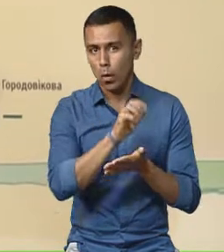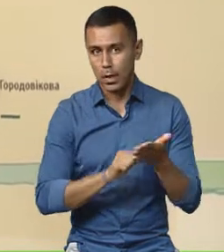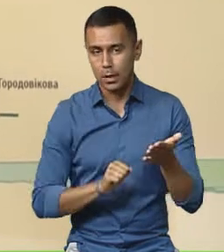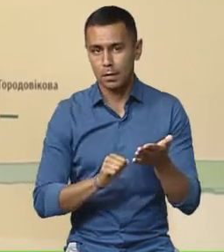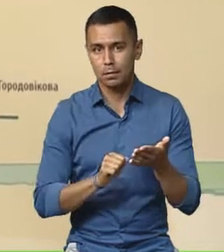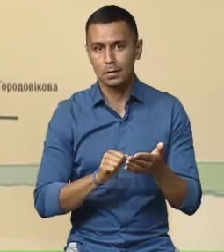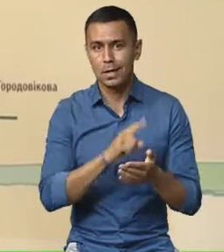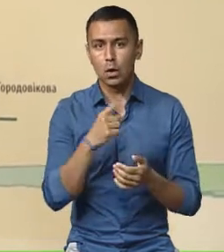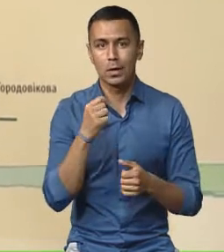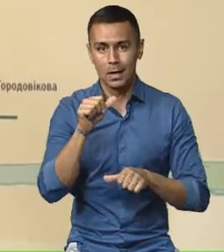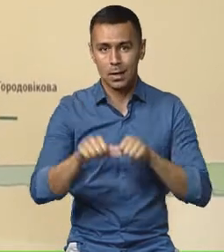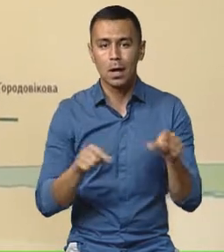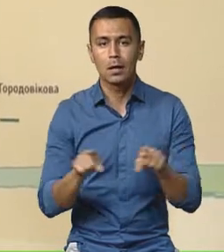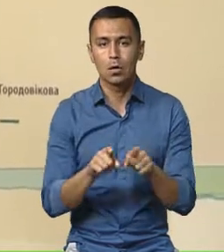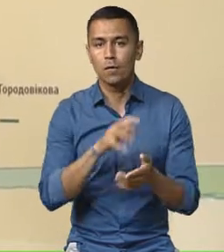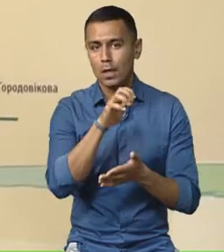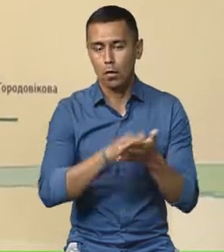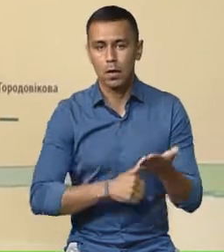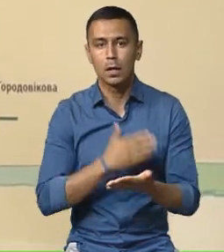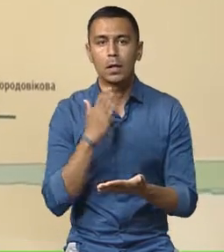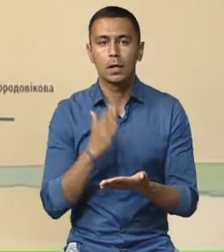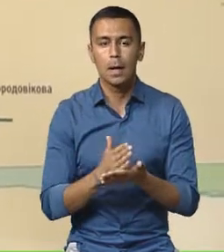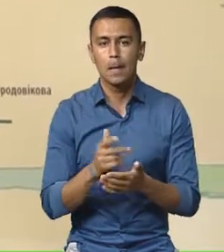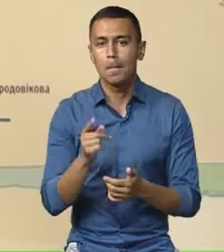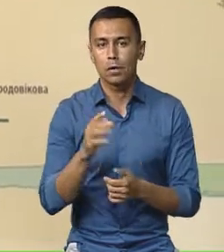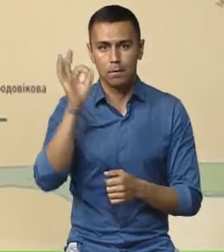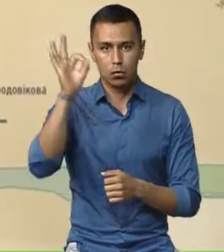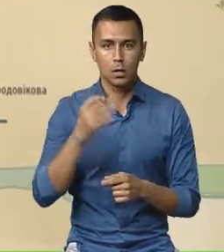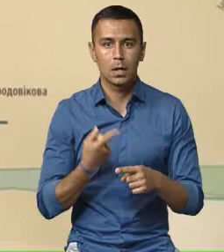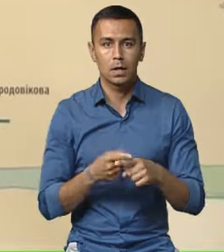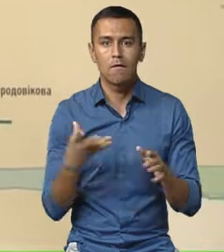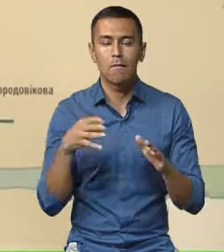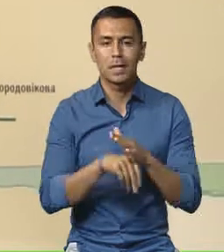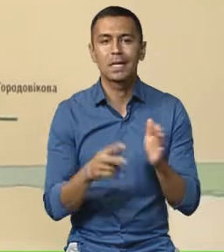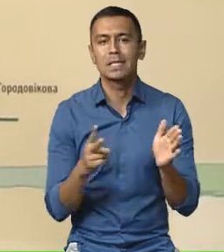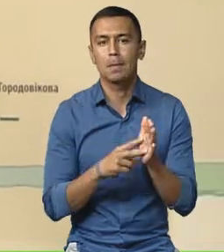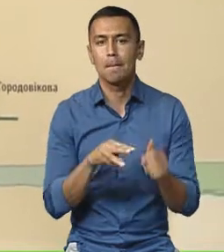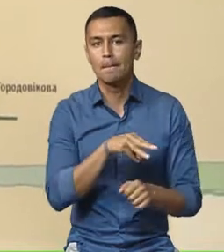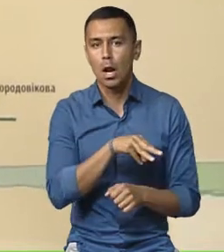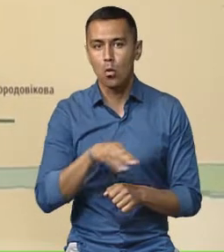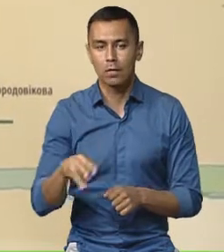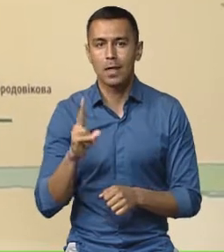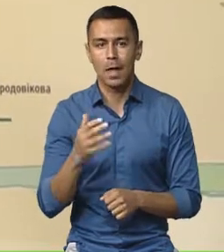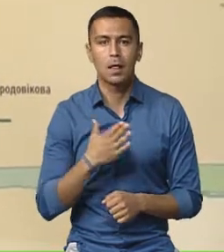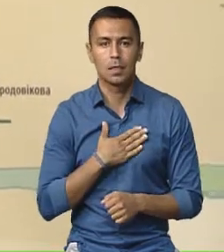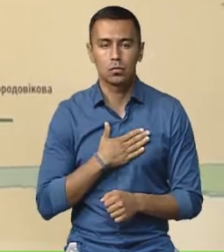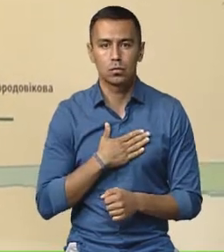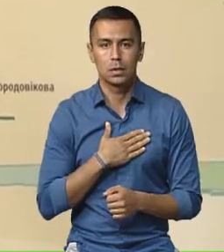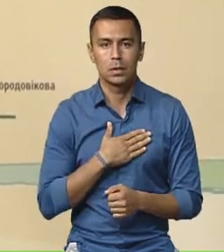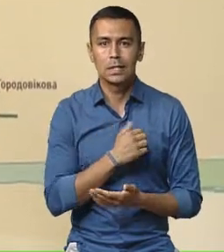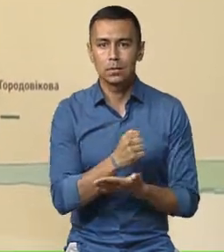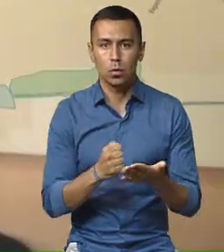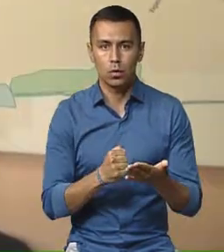за рік. Також відрахування йдуть 1,5%, це в межах 7 мільйонів на нашу Збройні